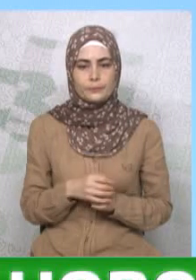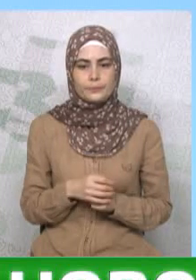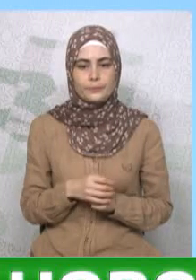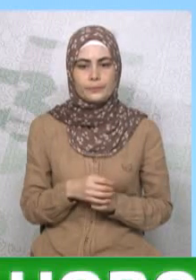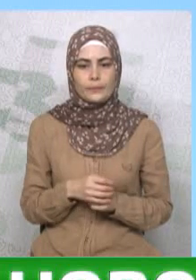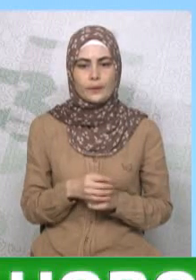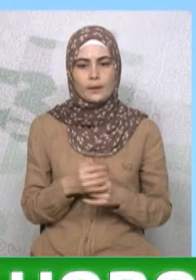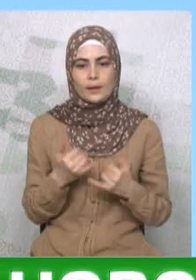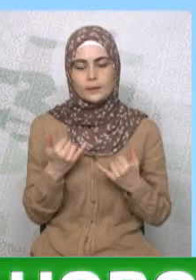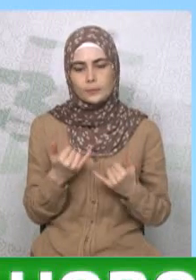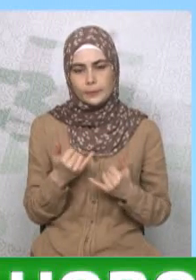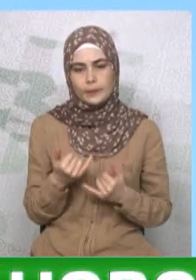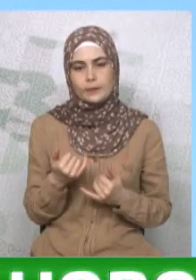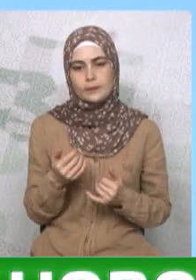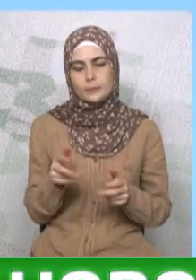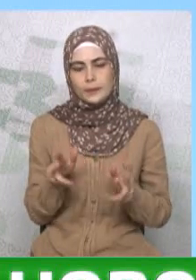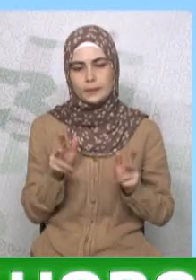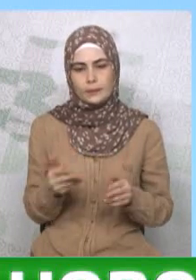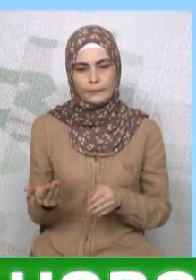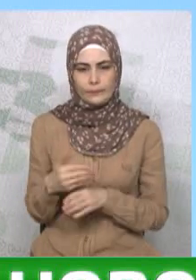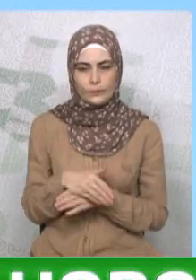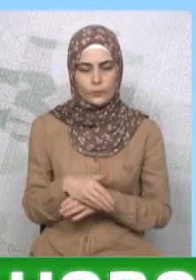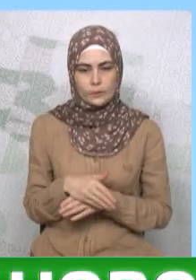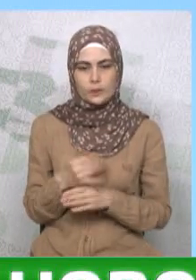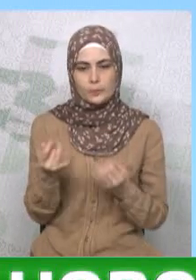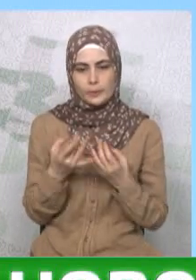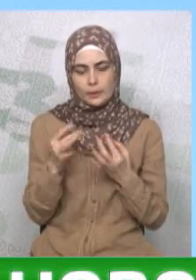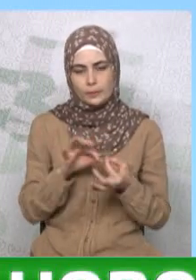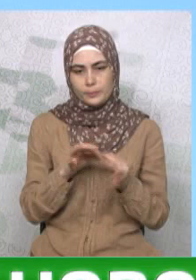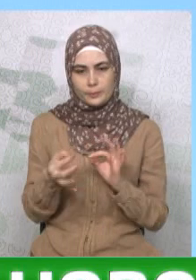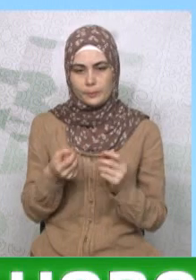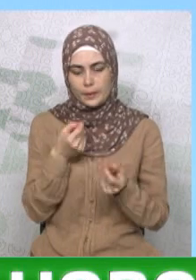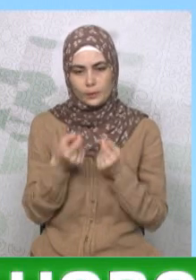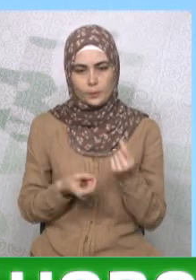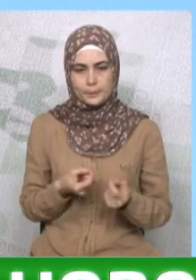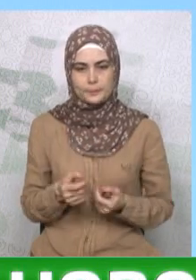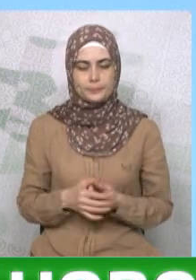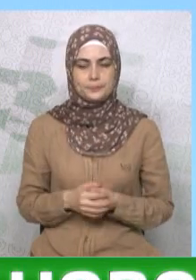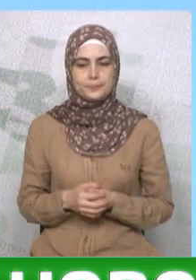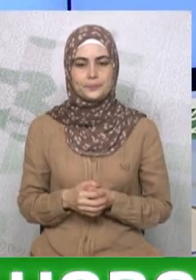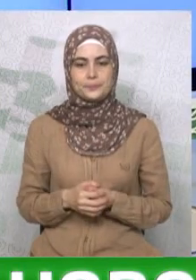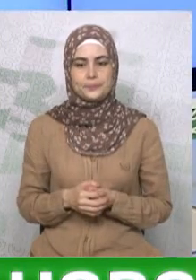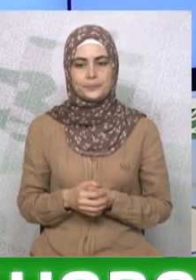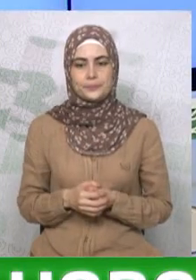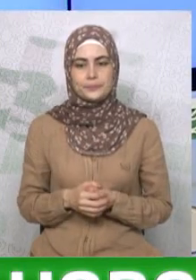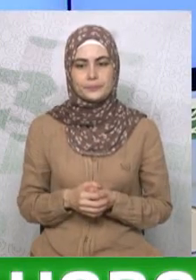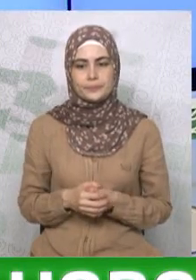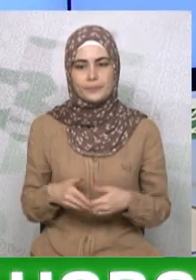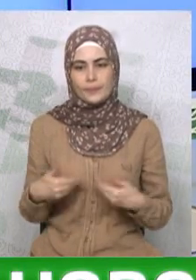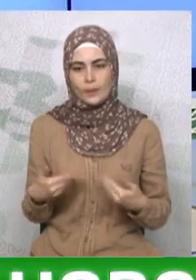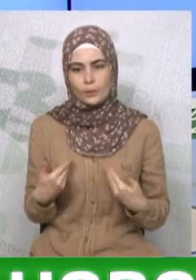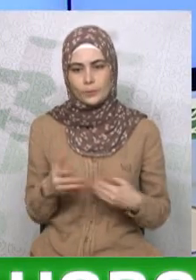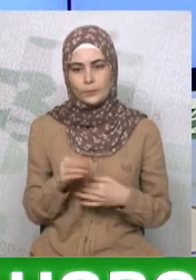Залина Ильянова более подробно расскажет о деятельности регионального министерства культуры. Она сейчас в нашей студии. Залина Исраиловна, Сергей